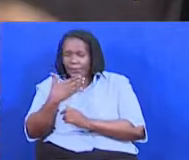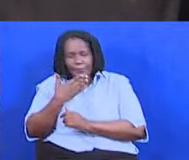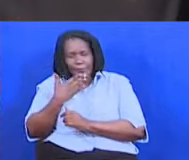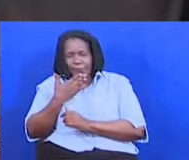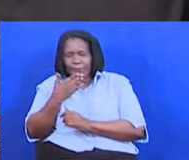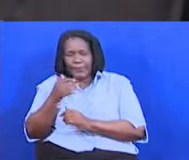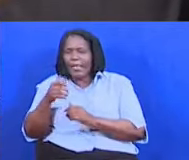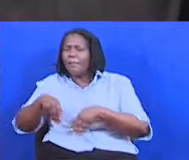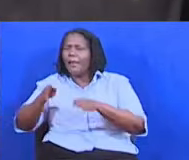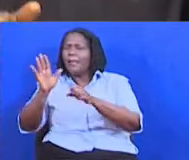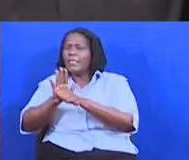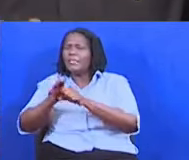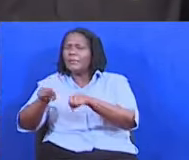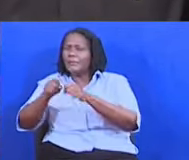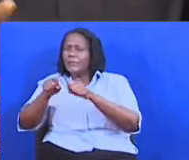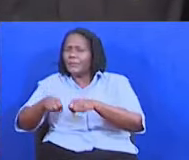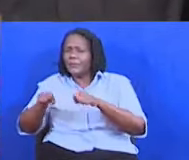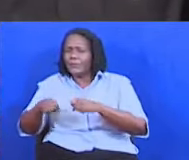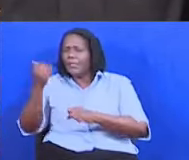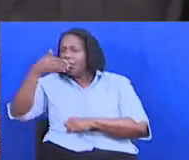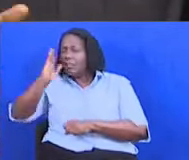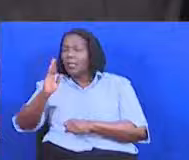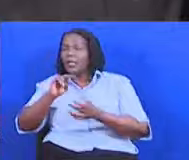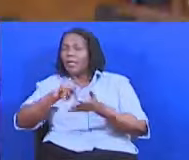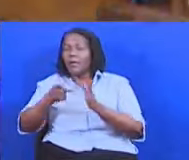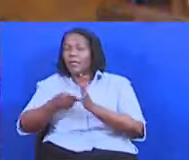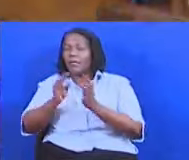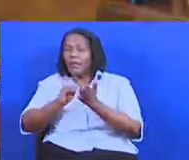kuhakikisha barabara hizo zinapitika?